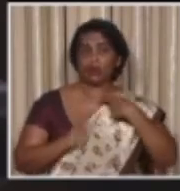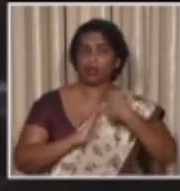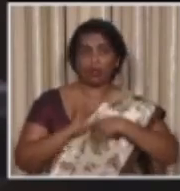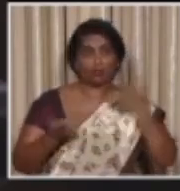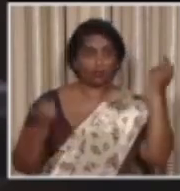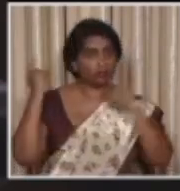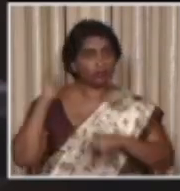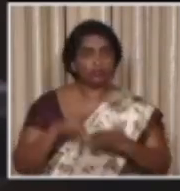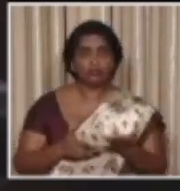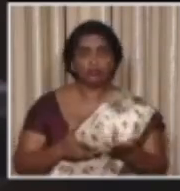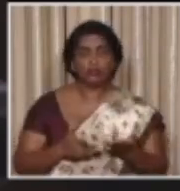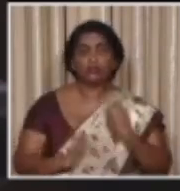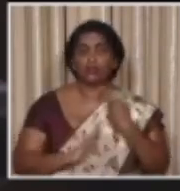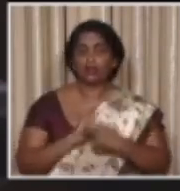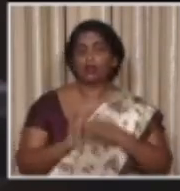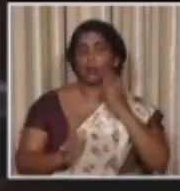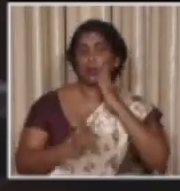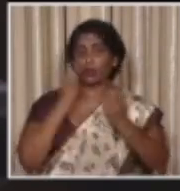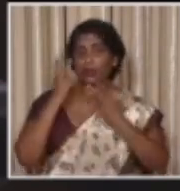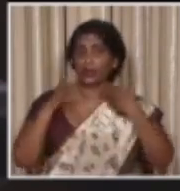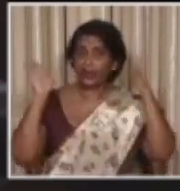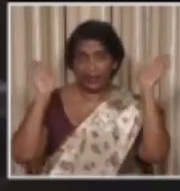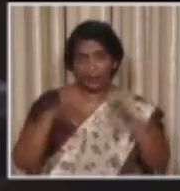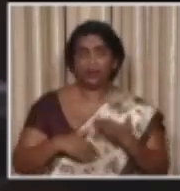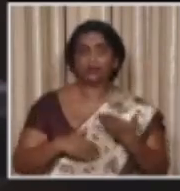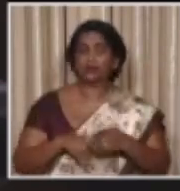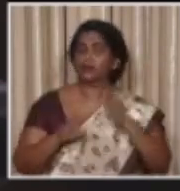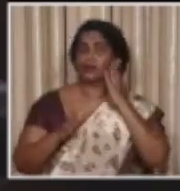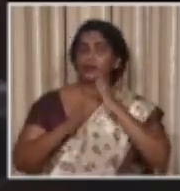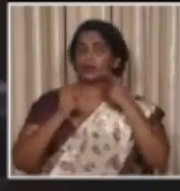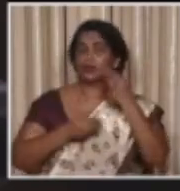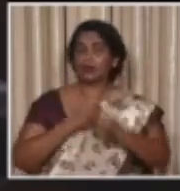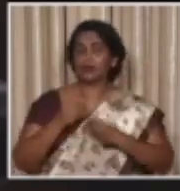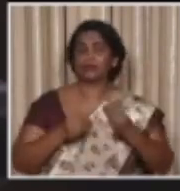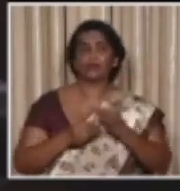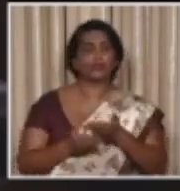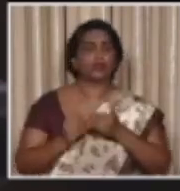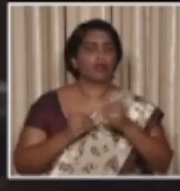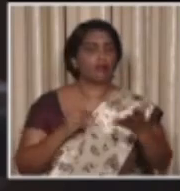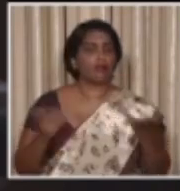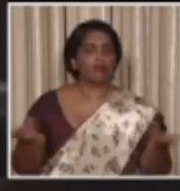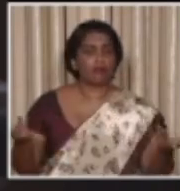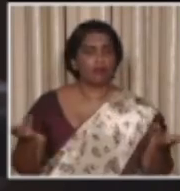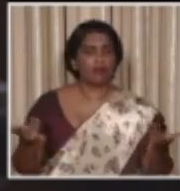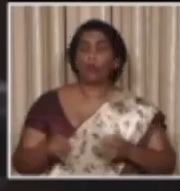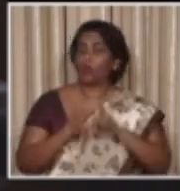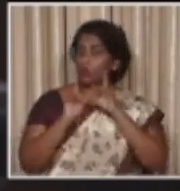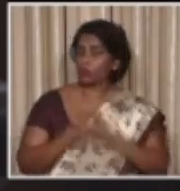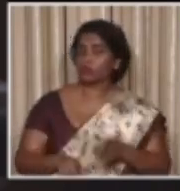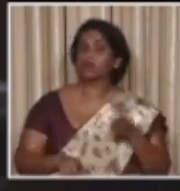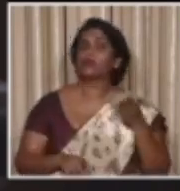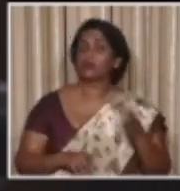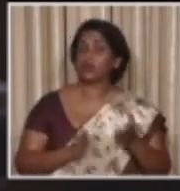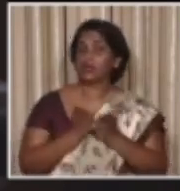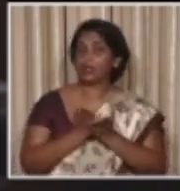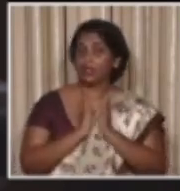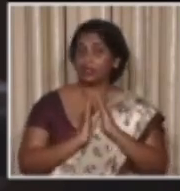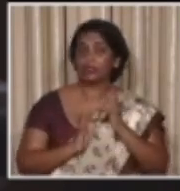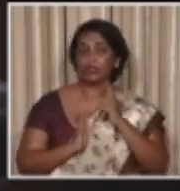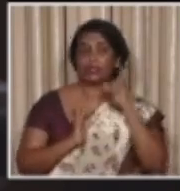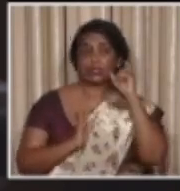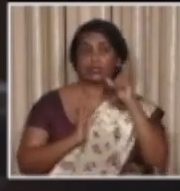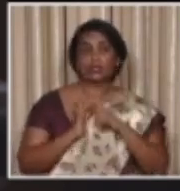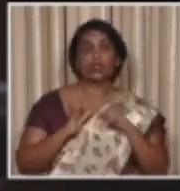රටට එයිද මේ රටට සංචාරක වෙයිද මේ සංචාරක කර්මාන්තයට මොකද වෙන්නේ ඈ ඒ වගේම ඉන්දියානු